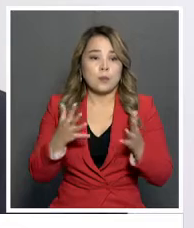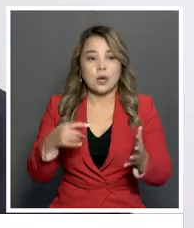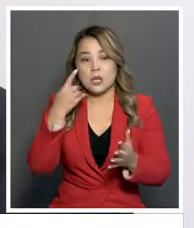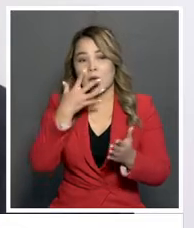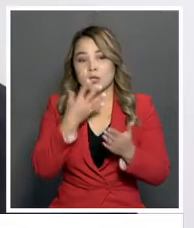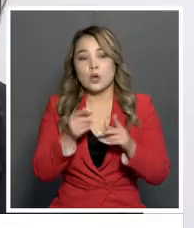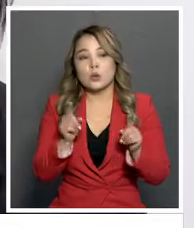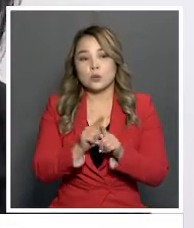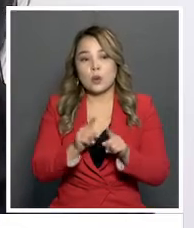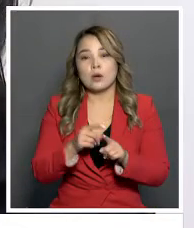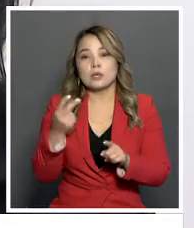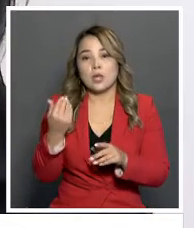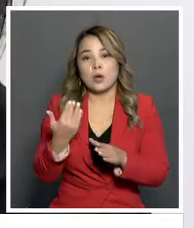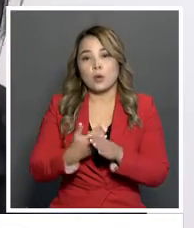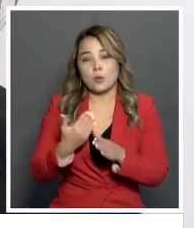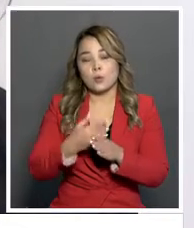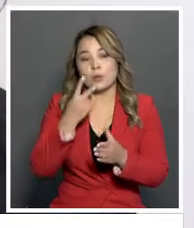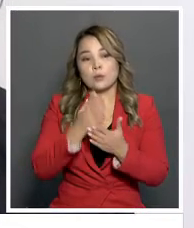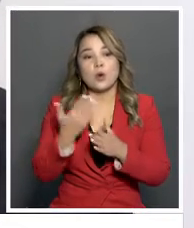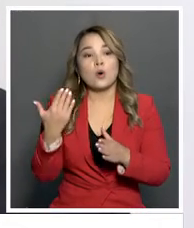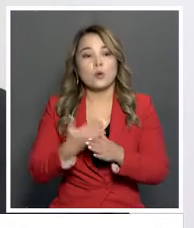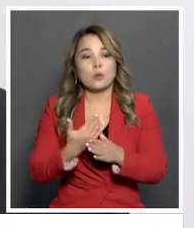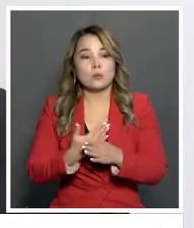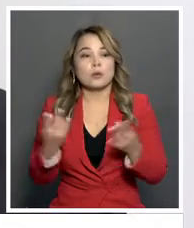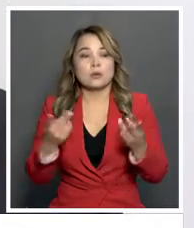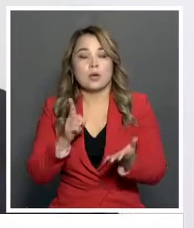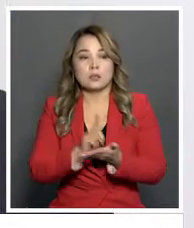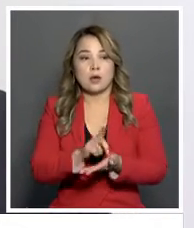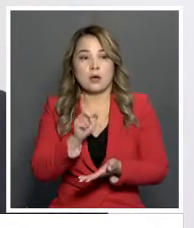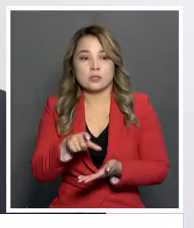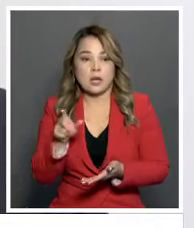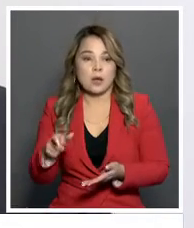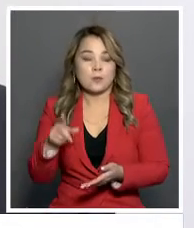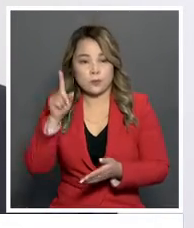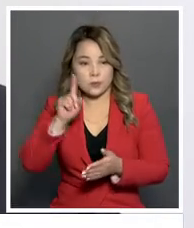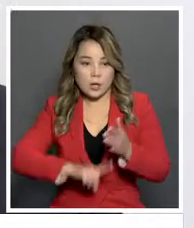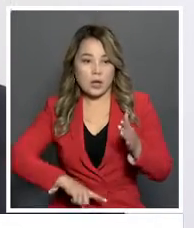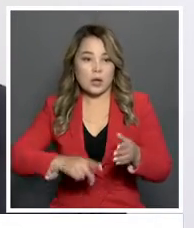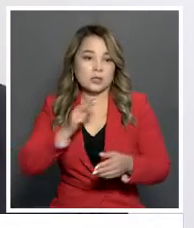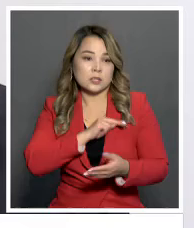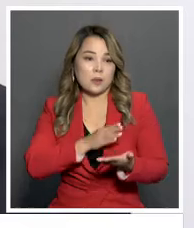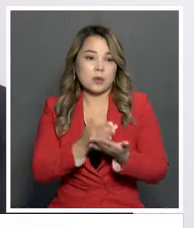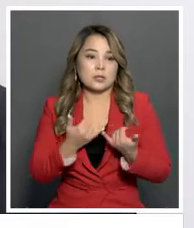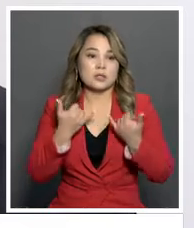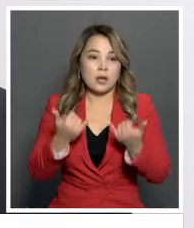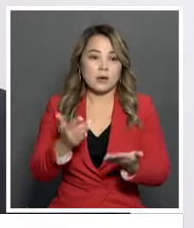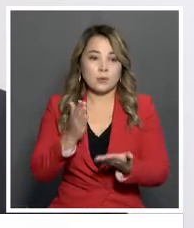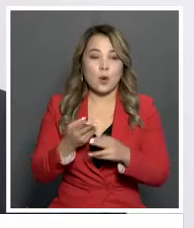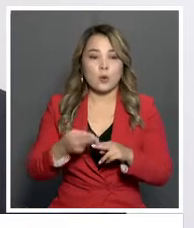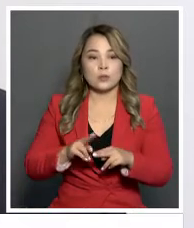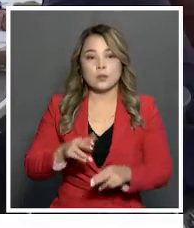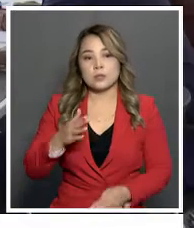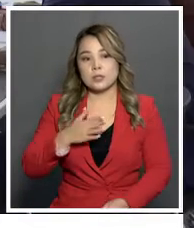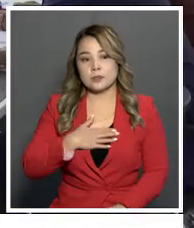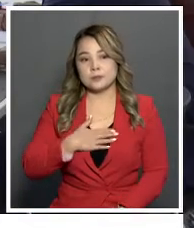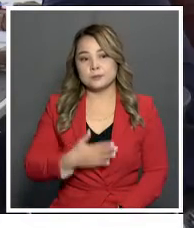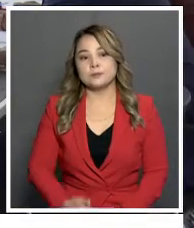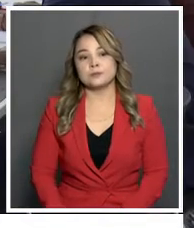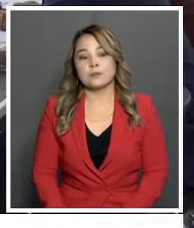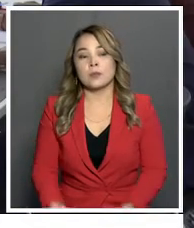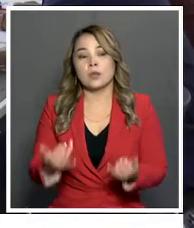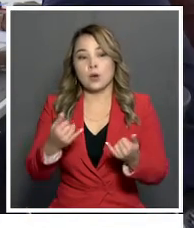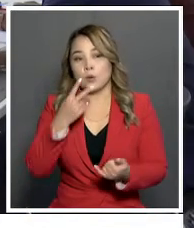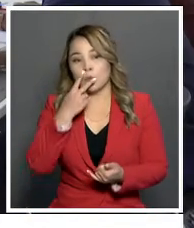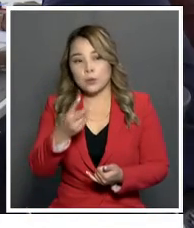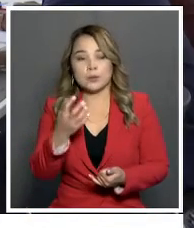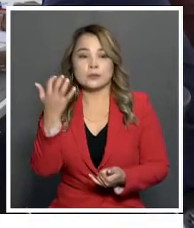мекемелер үкіметтің қаржылай қолдауымен көмекке мұқтаж жандарға адал қызмет көрсетіп жатыр. Бізге де керегі осы. Көру